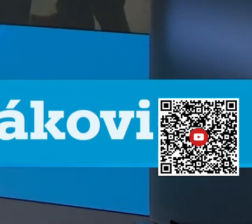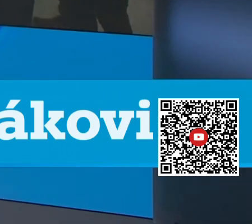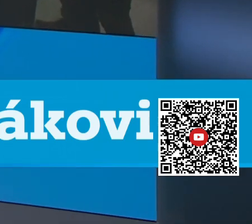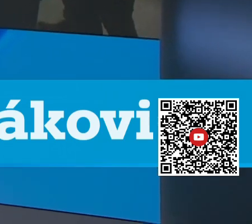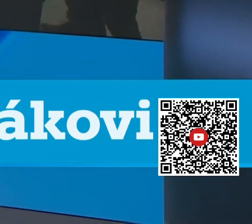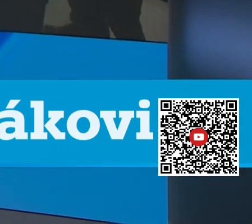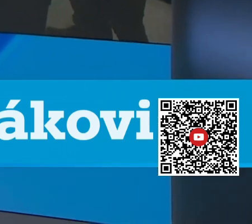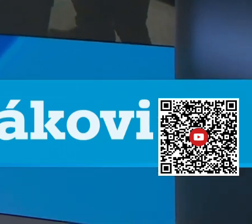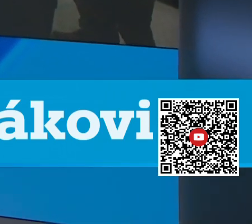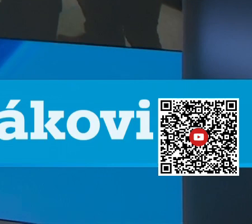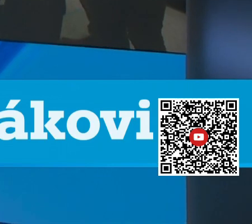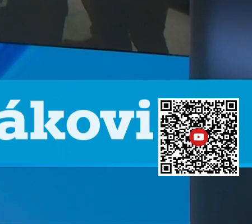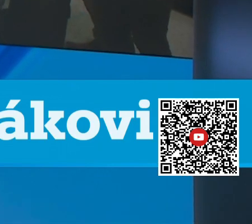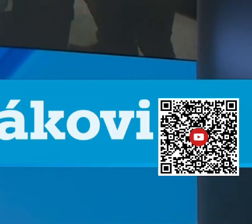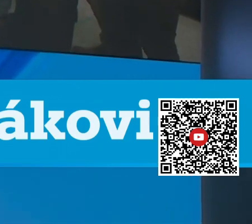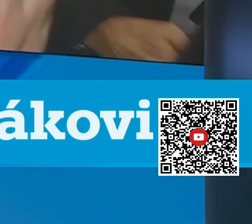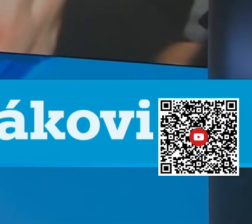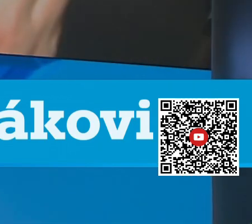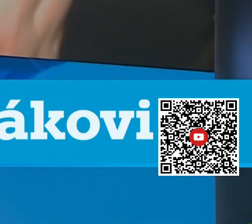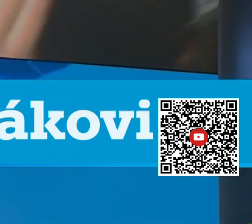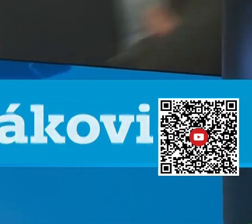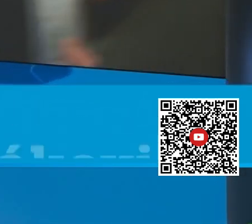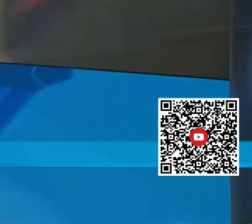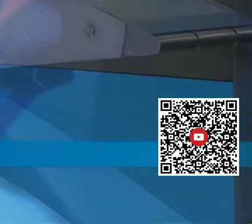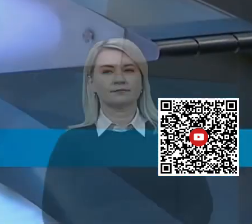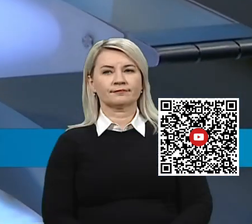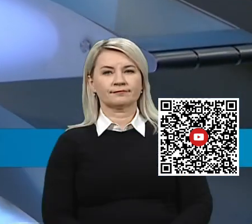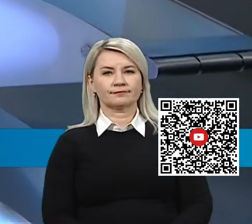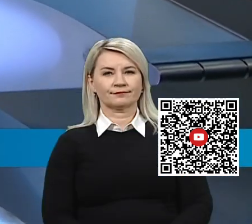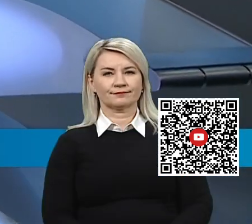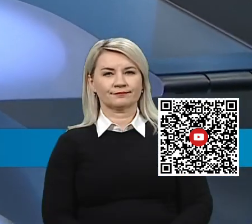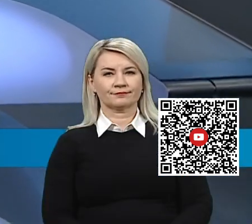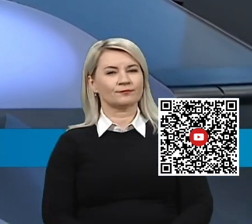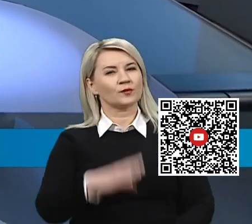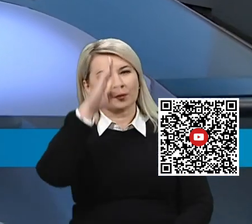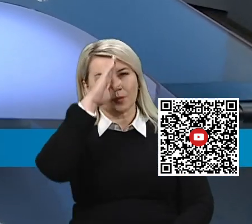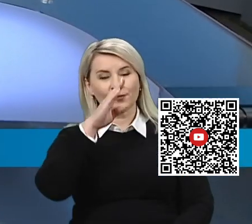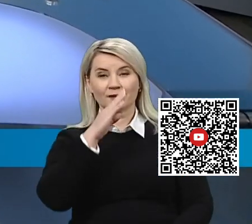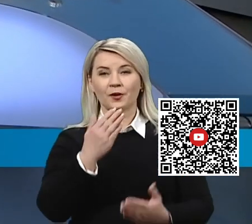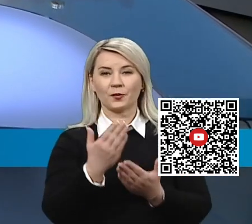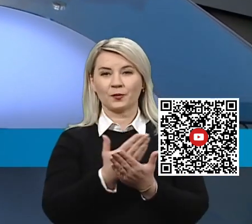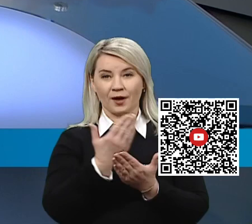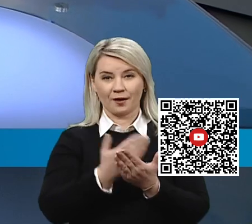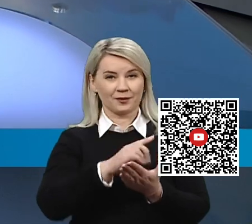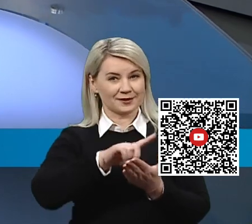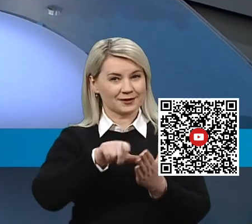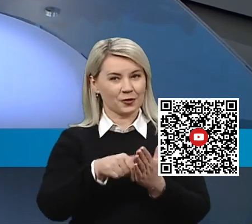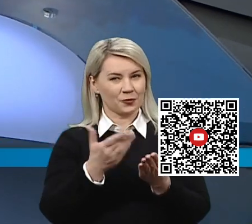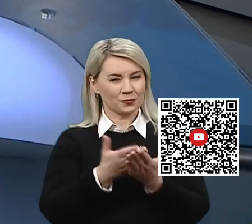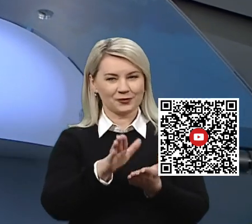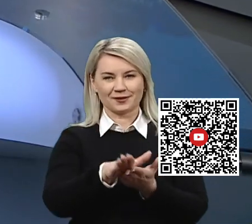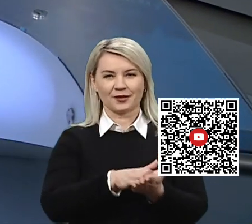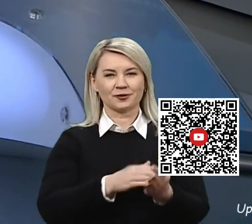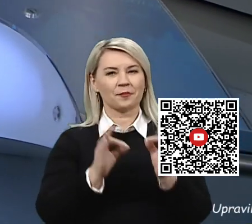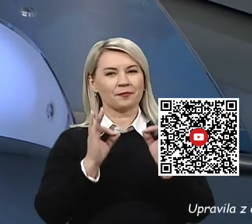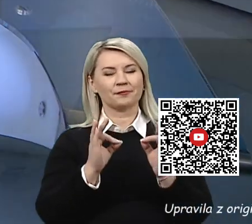ANO. Po dnešním jednání to potvrdil předseda klubu. Pondělní události v regionech začínají. Pěkný večer